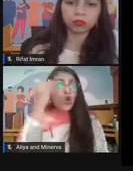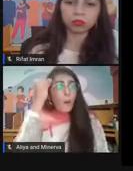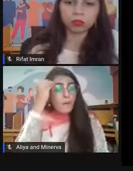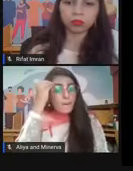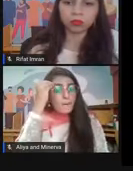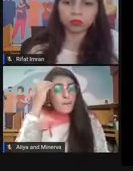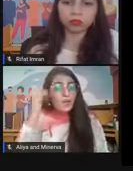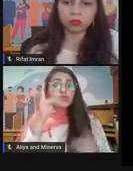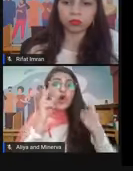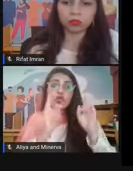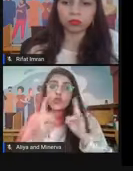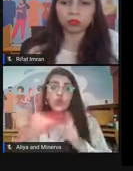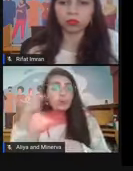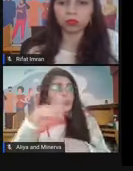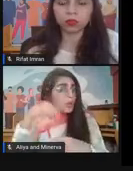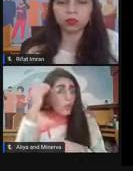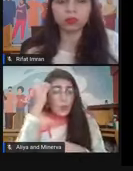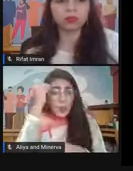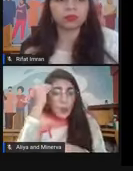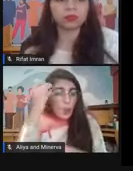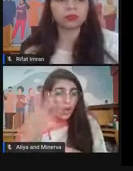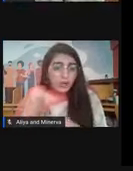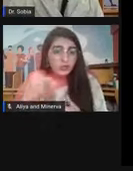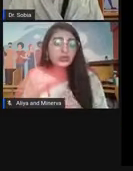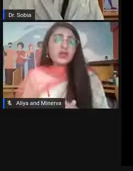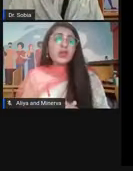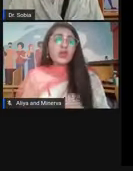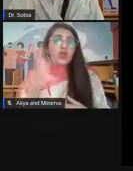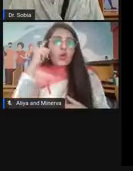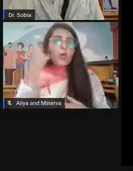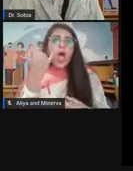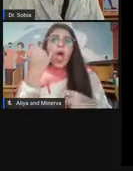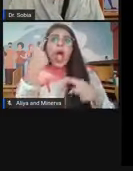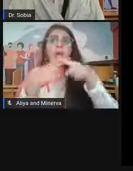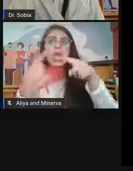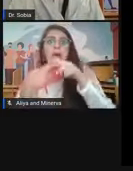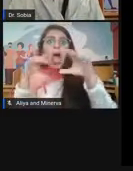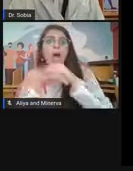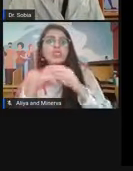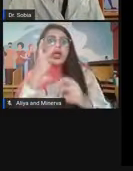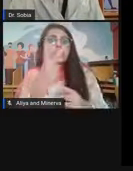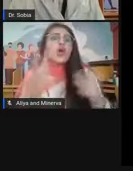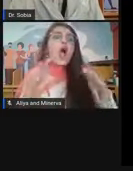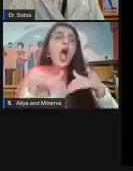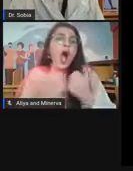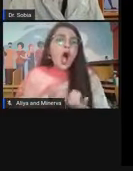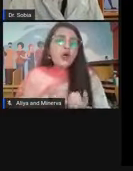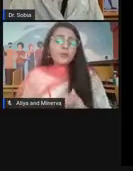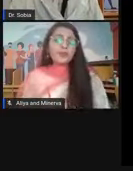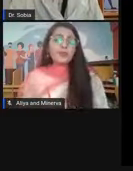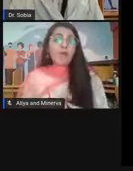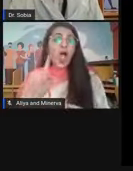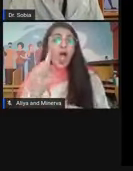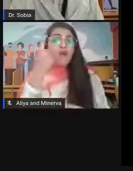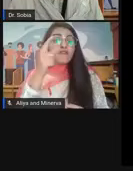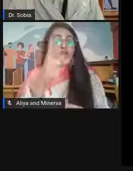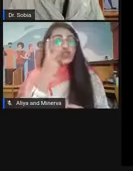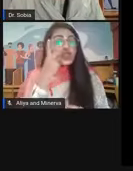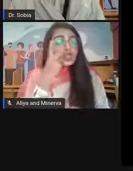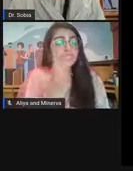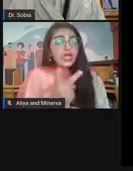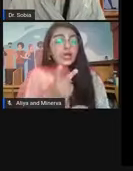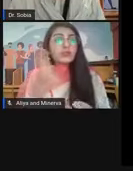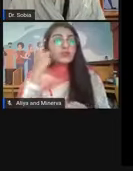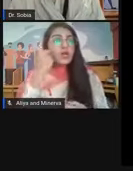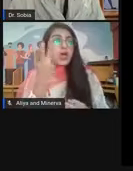में नॉर्मल चीजें नहीं पता होंगी तो आप एबनॉर्मल कैसे पिक करेंगे. सो फर्स्ट ऑफ ऑल यू शुड नो द नॉर्मल थिंग्स अबाउट